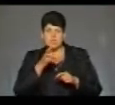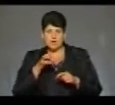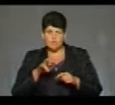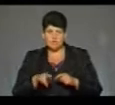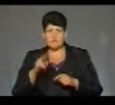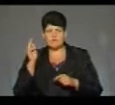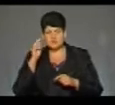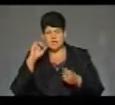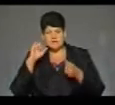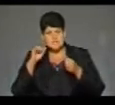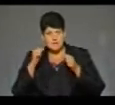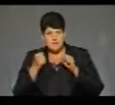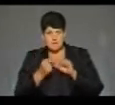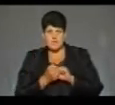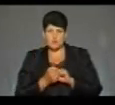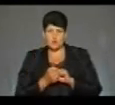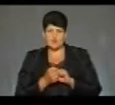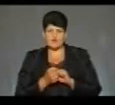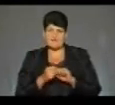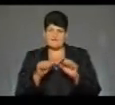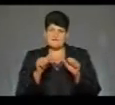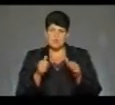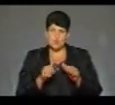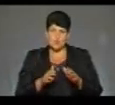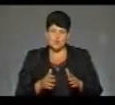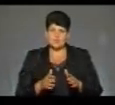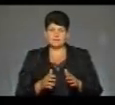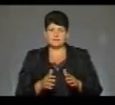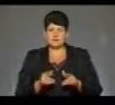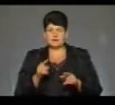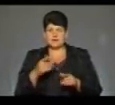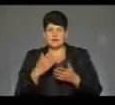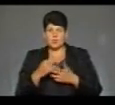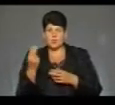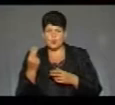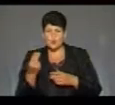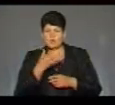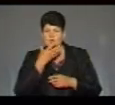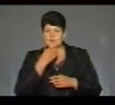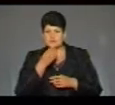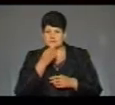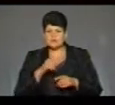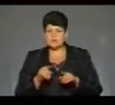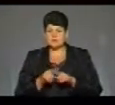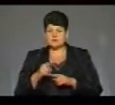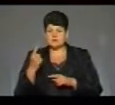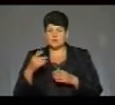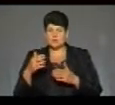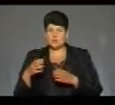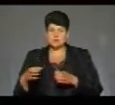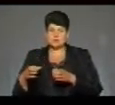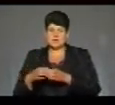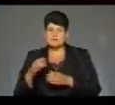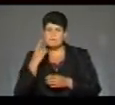і запам'ятовувати фігури. Ось вони так зображені кольорово, красиво. Також один із осередків – це є